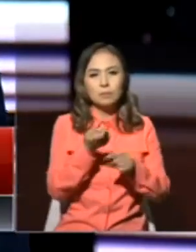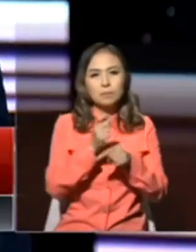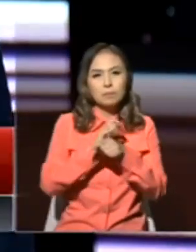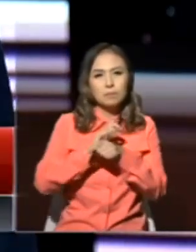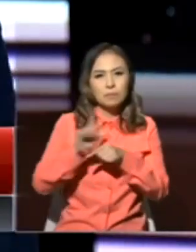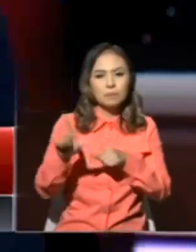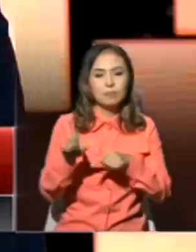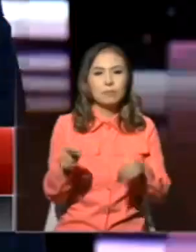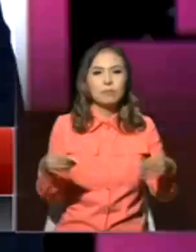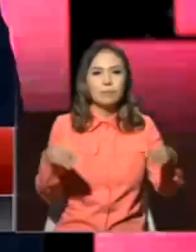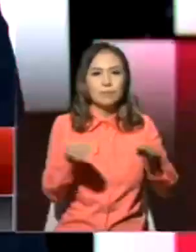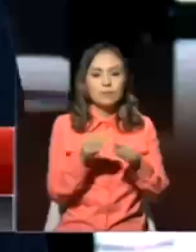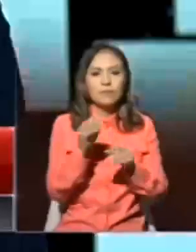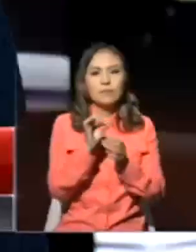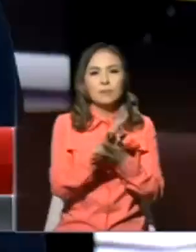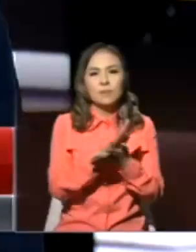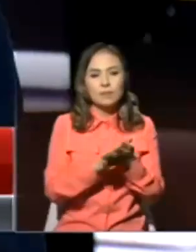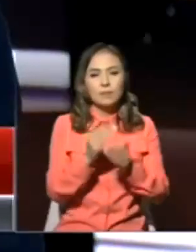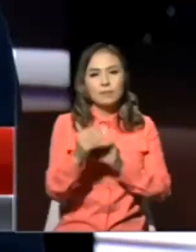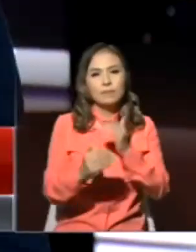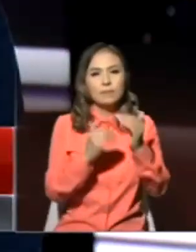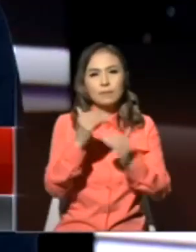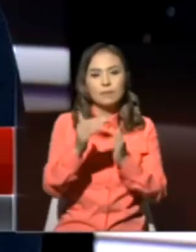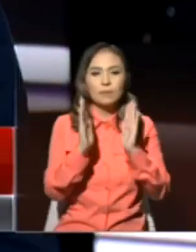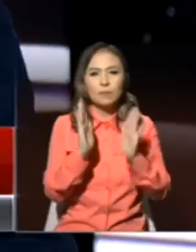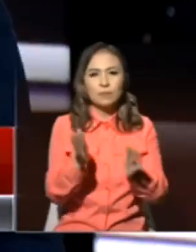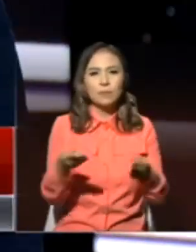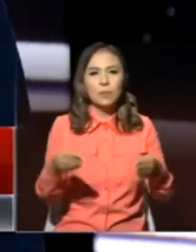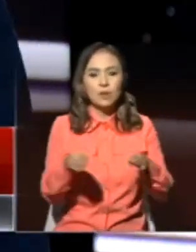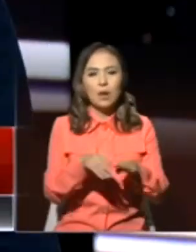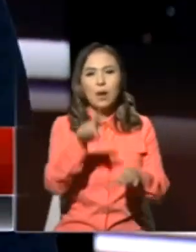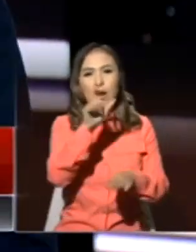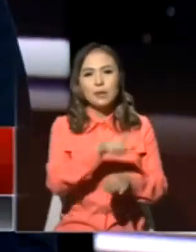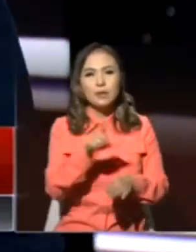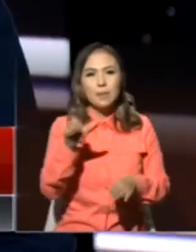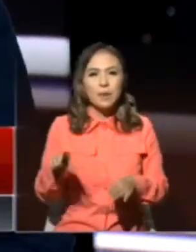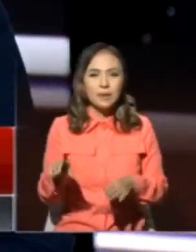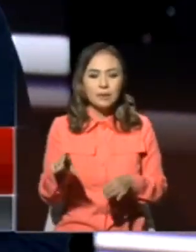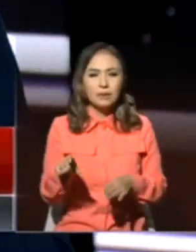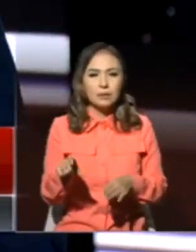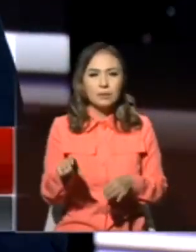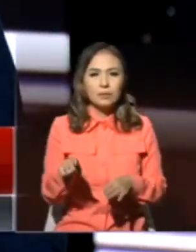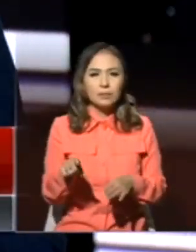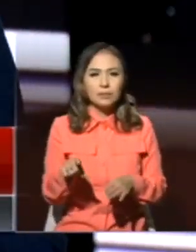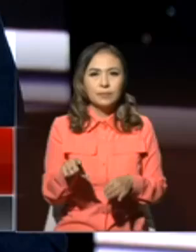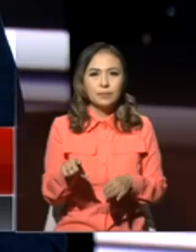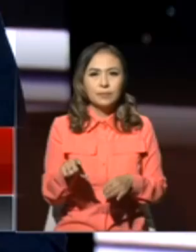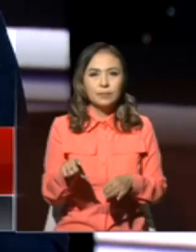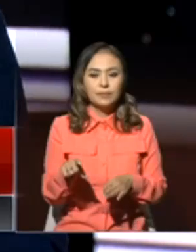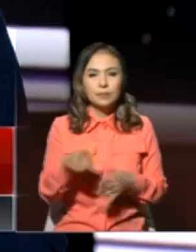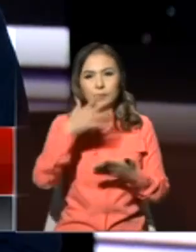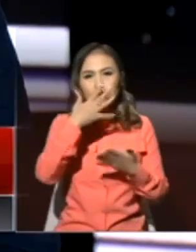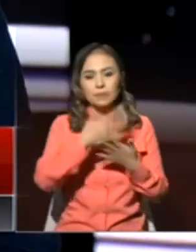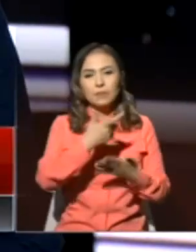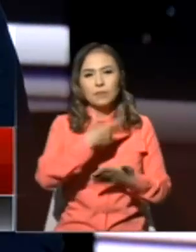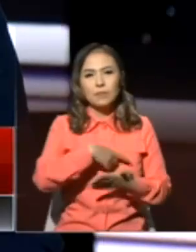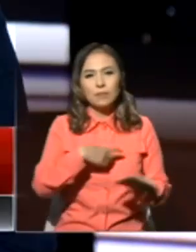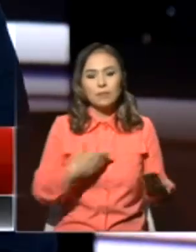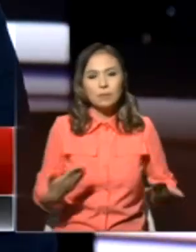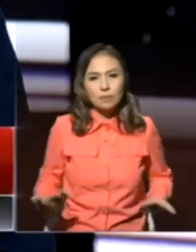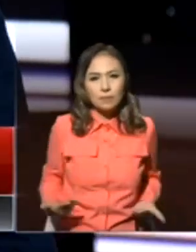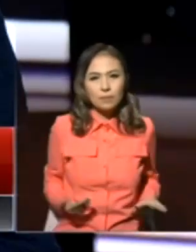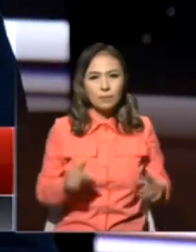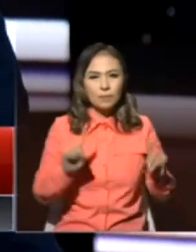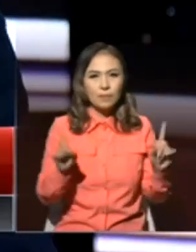басталады. Және де оларға өсе береді. Өскен соң әрине адамдар уже оған отырып қалады да и өзінің дүниесін шығарады,